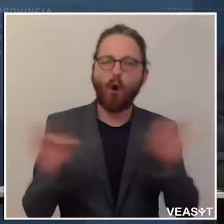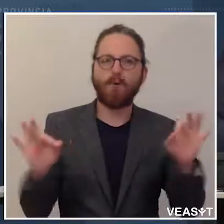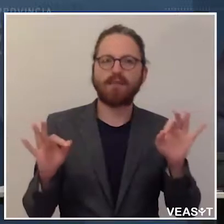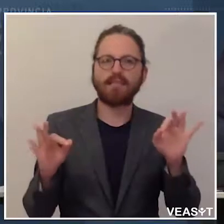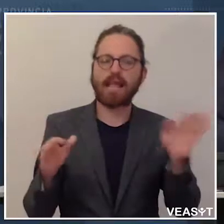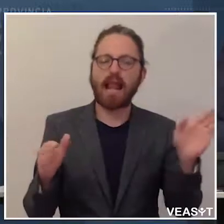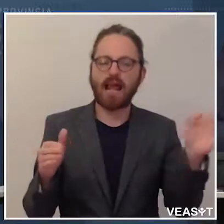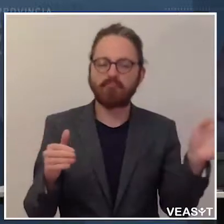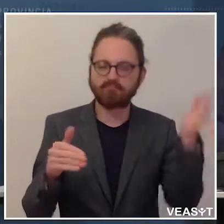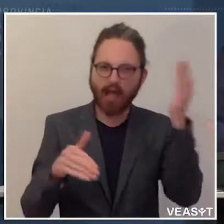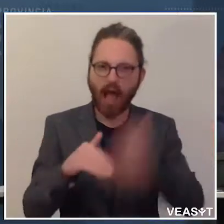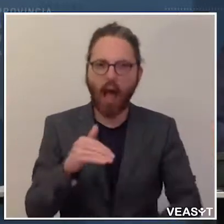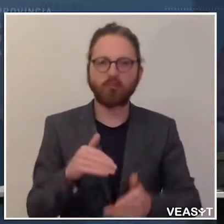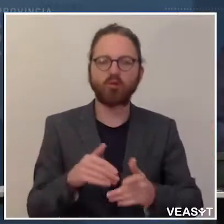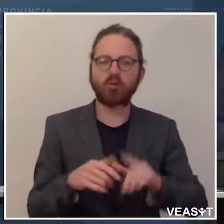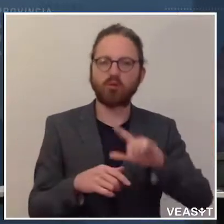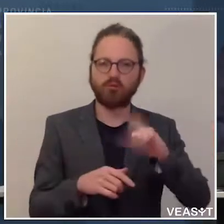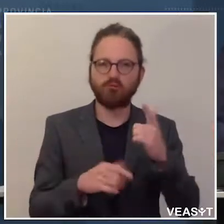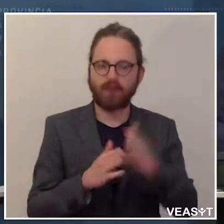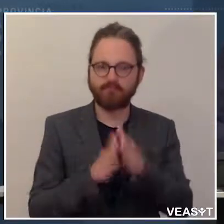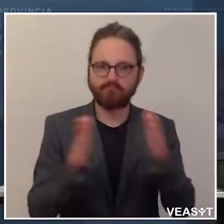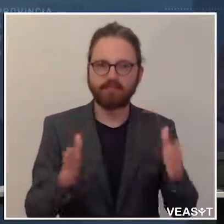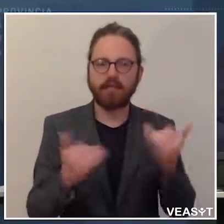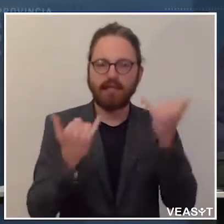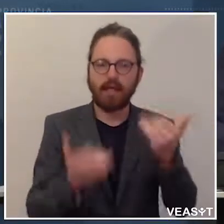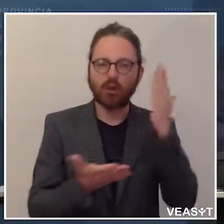spray oggi assente son mi